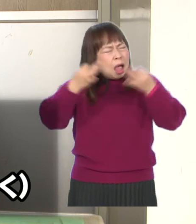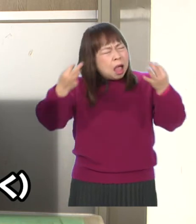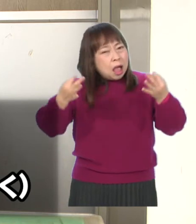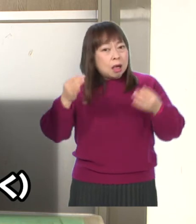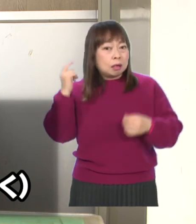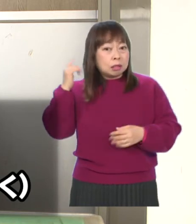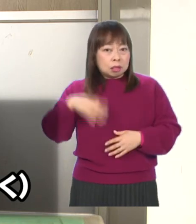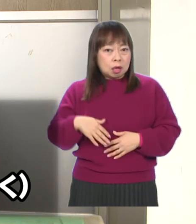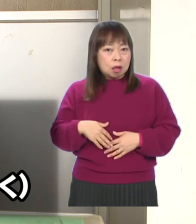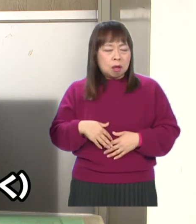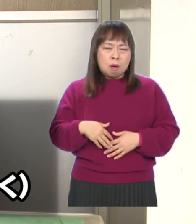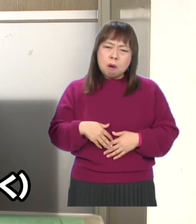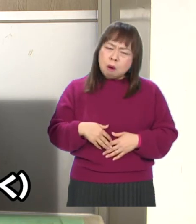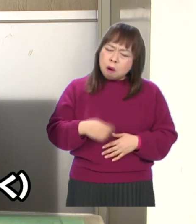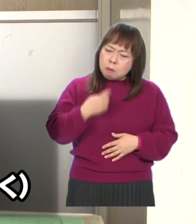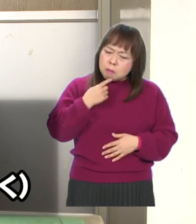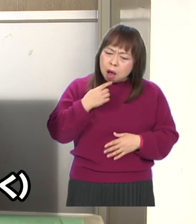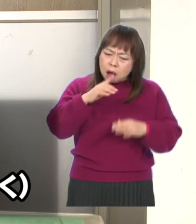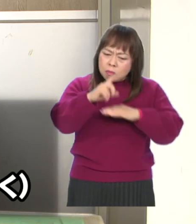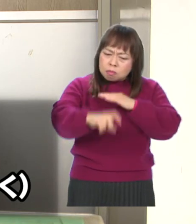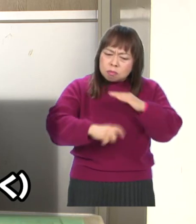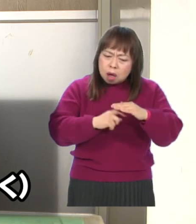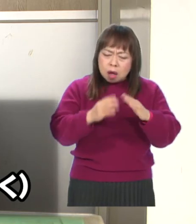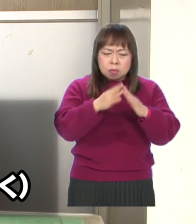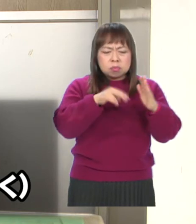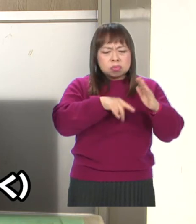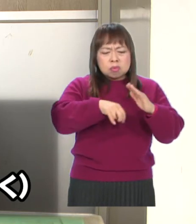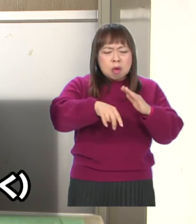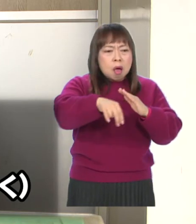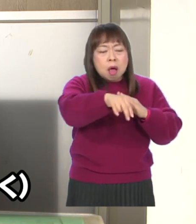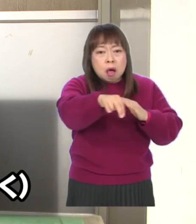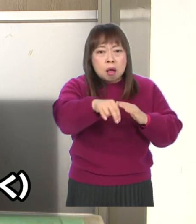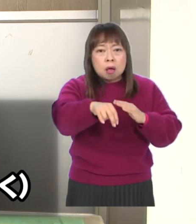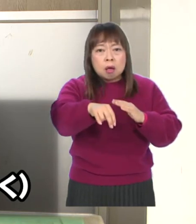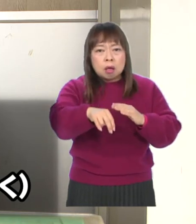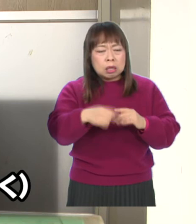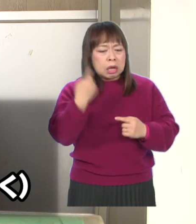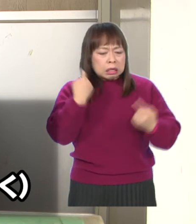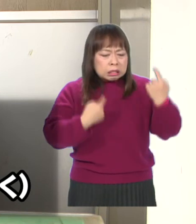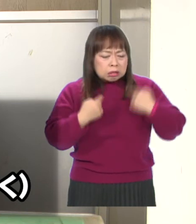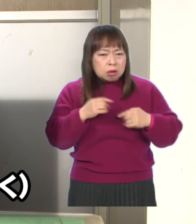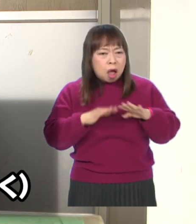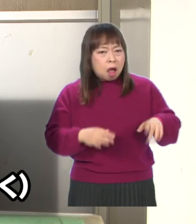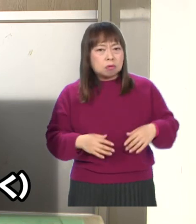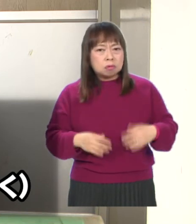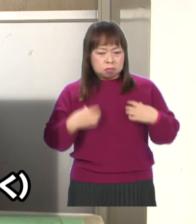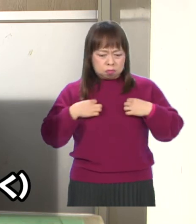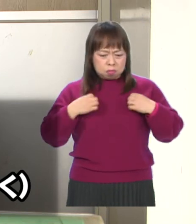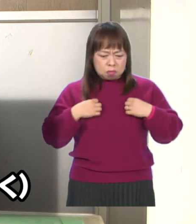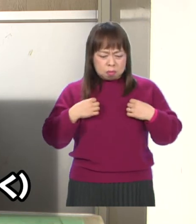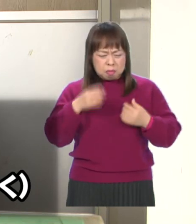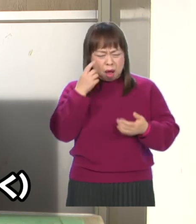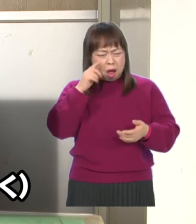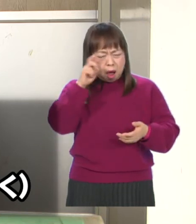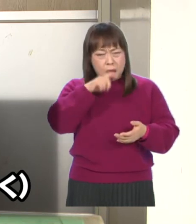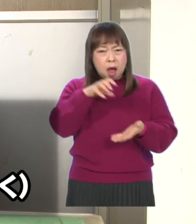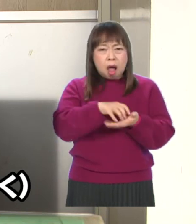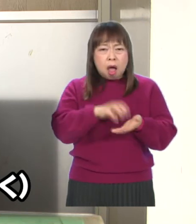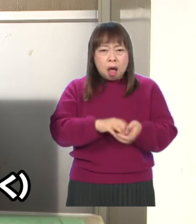自然な時間に出歩いていたり、不自然な傷が多い、衣服や体が汚れていることが